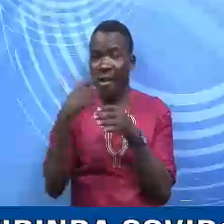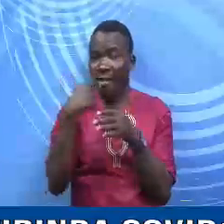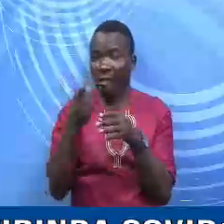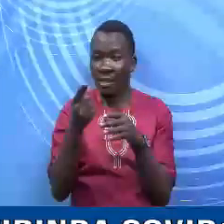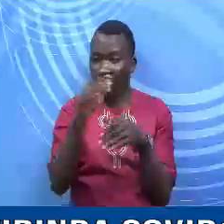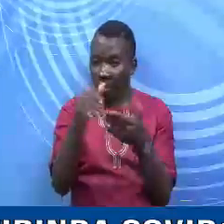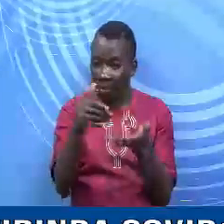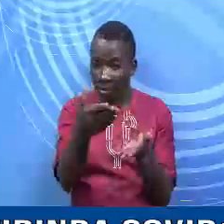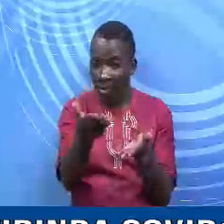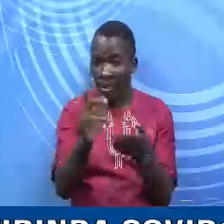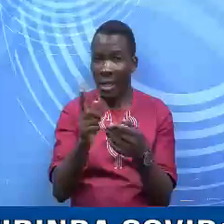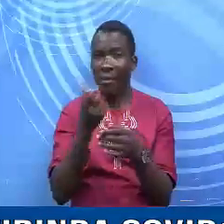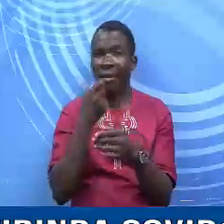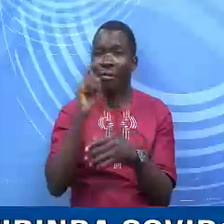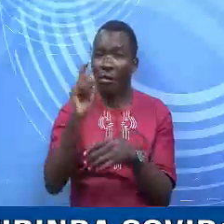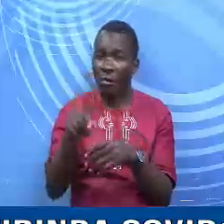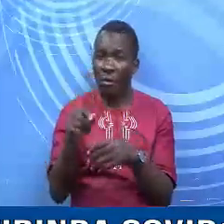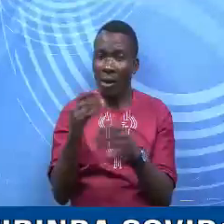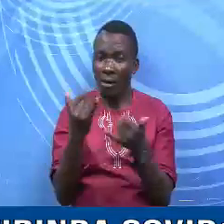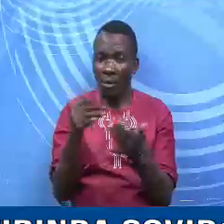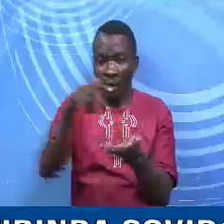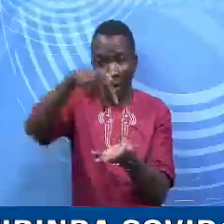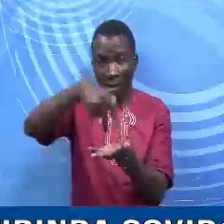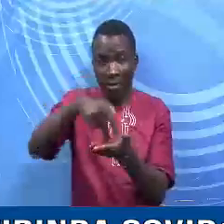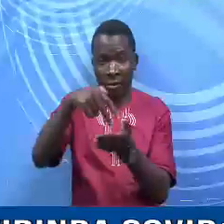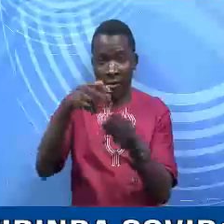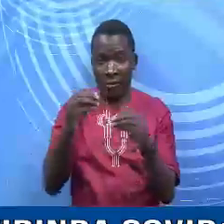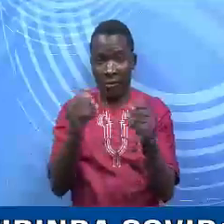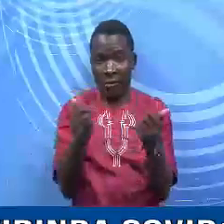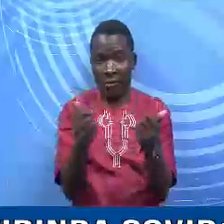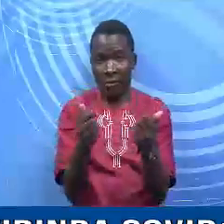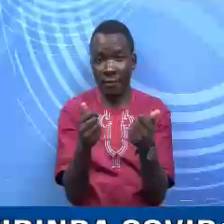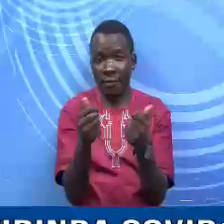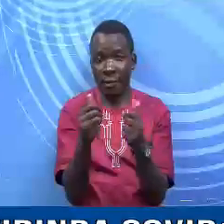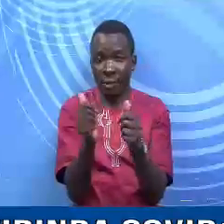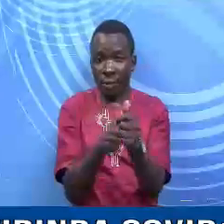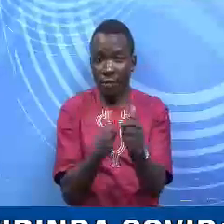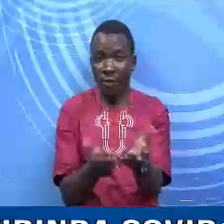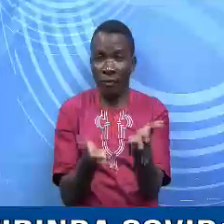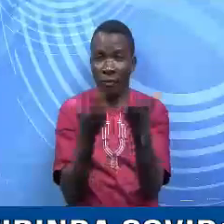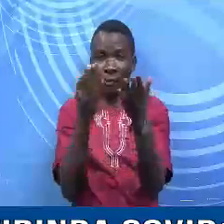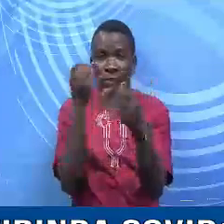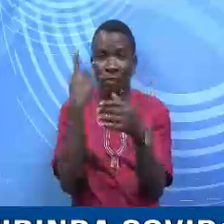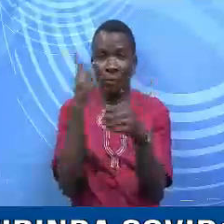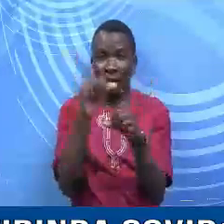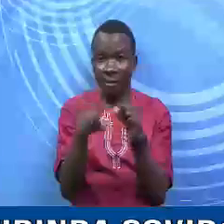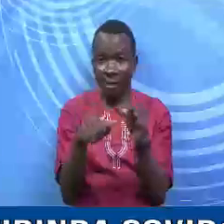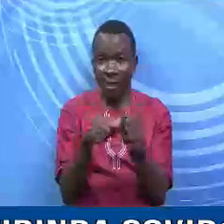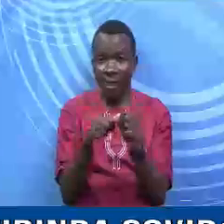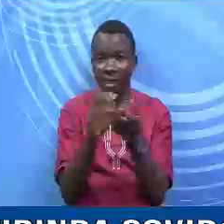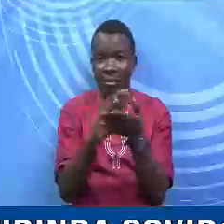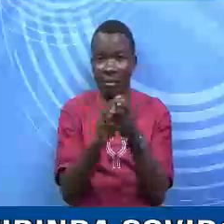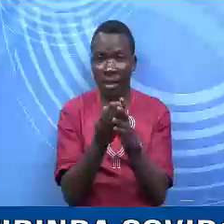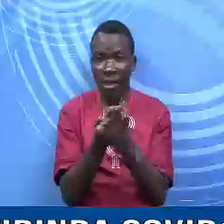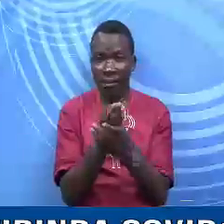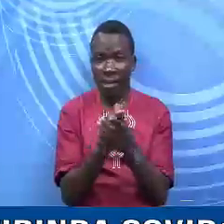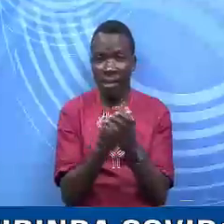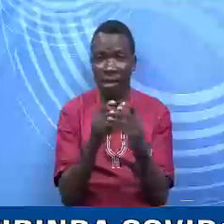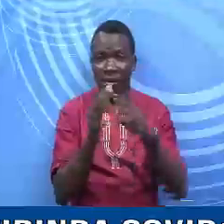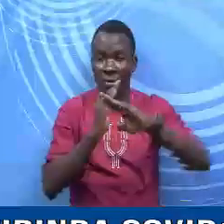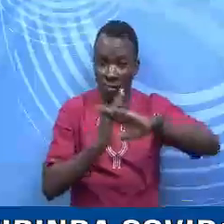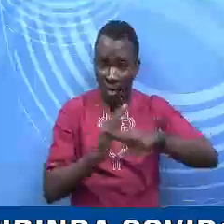ngibi bidakwiye bagiye kubihagurukira turakurikirana twumve ko n'ibyo by'ubukarabiro no kwirinda